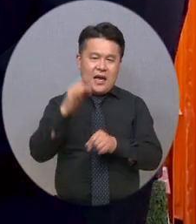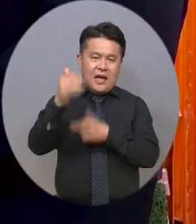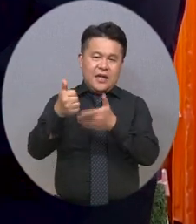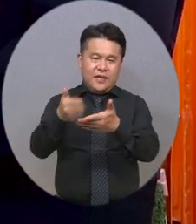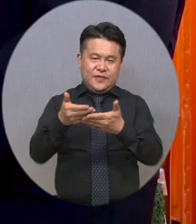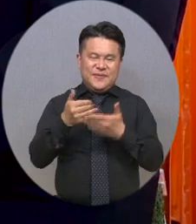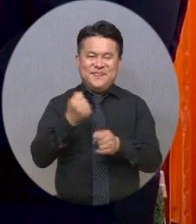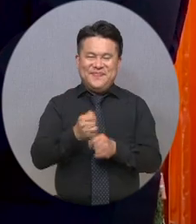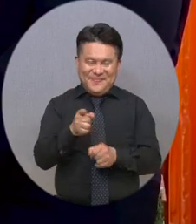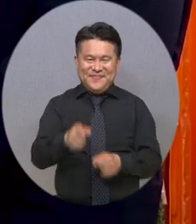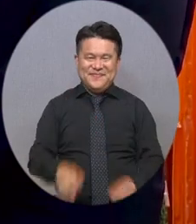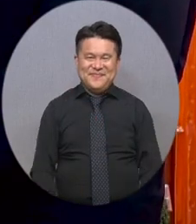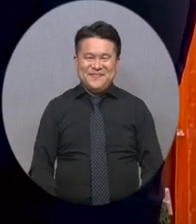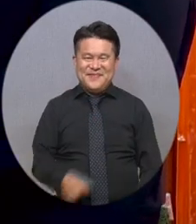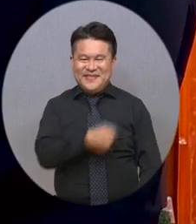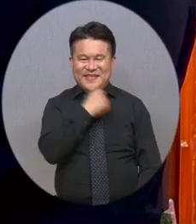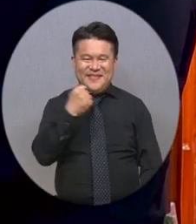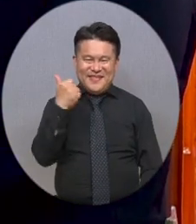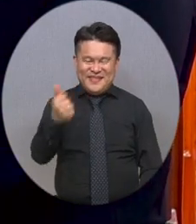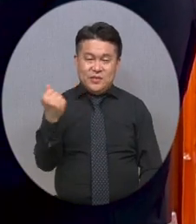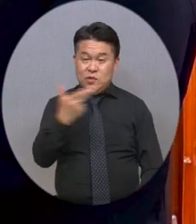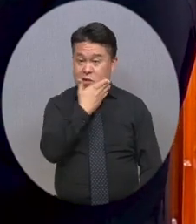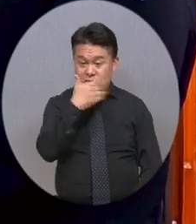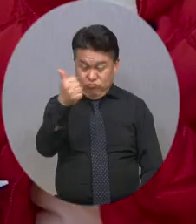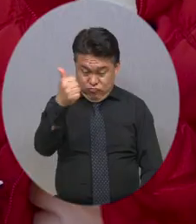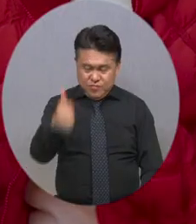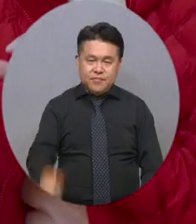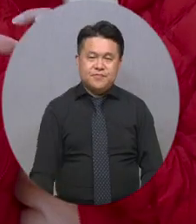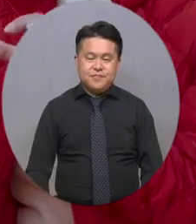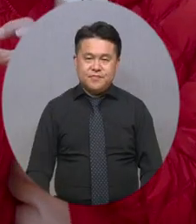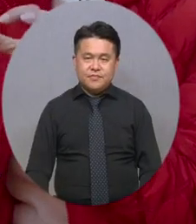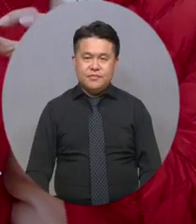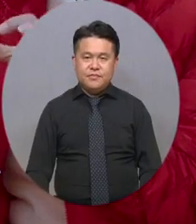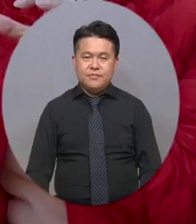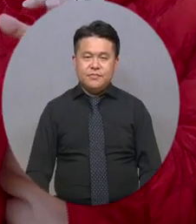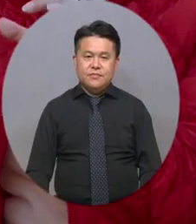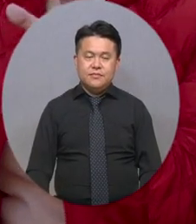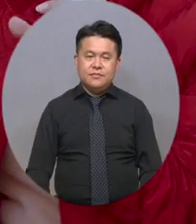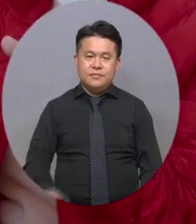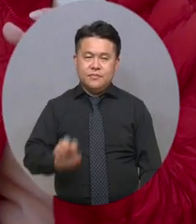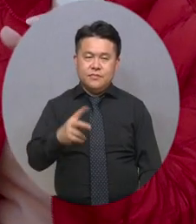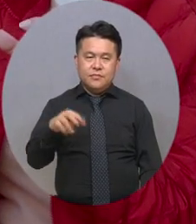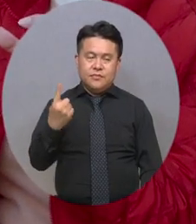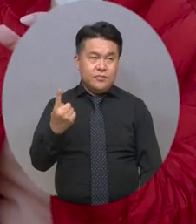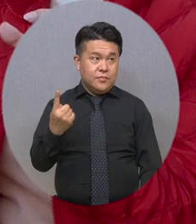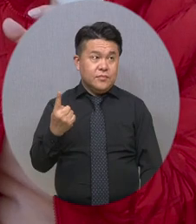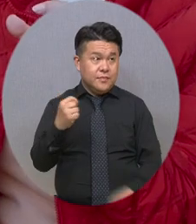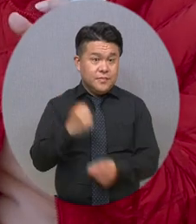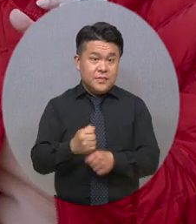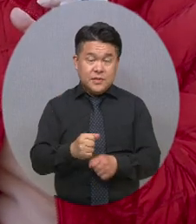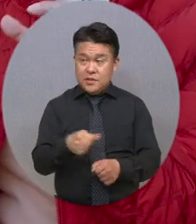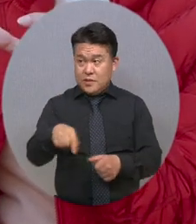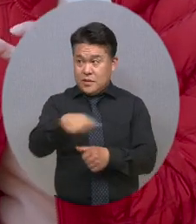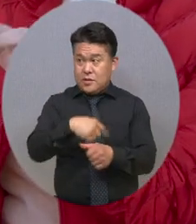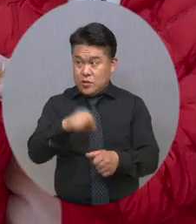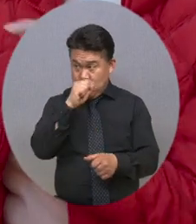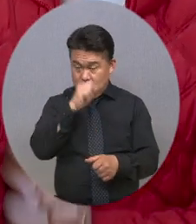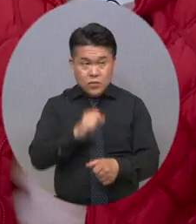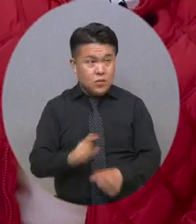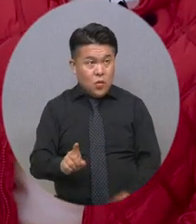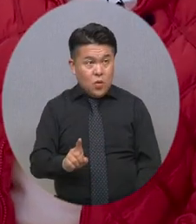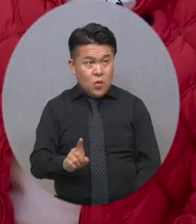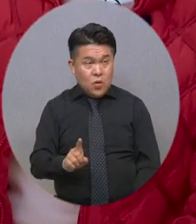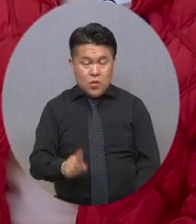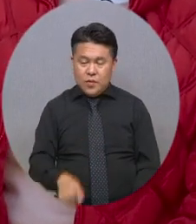지어주신 표고예요. 그래서 맛도 최고지만 영양가도 최고입니다. 당연히 표고가 나오기에 참 좋은 조건인가 봐요. 예, 예. 어떤 조건에서